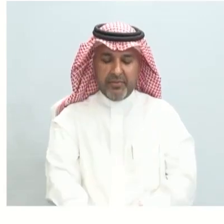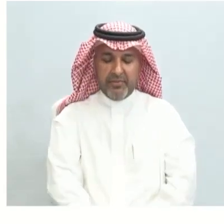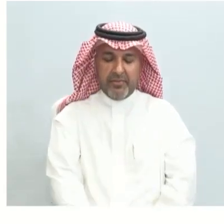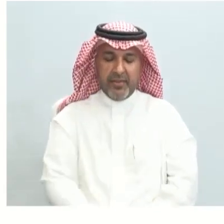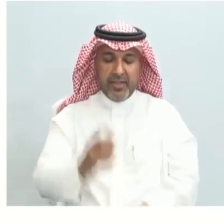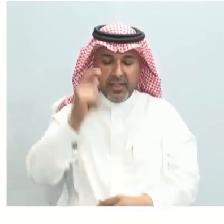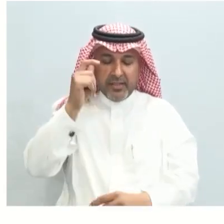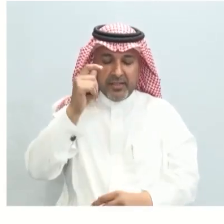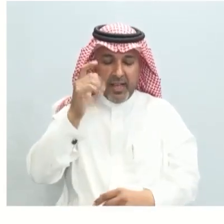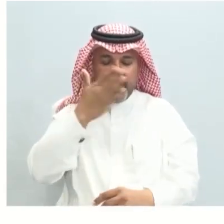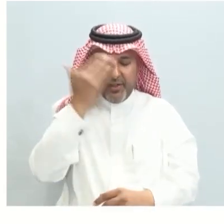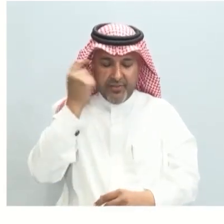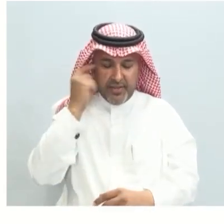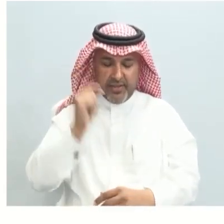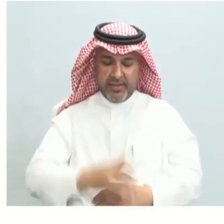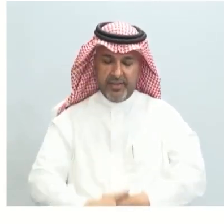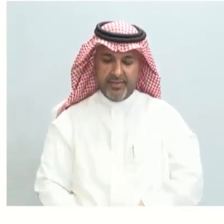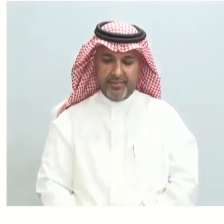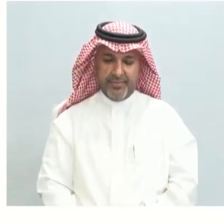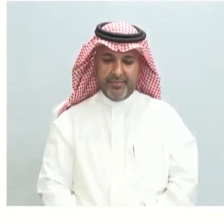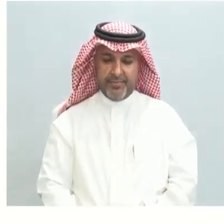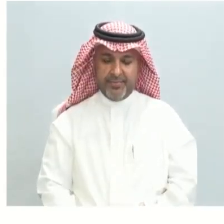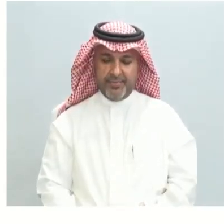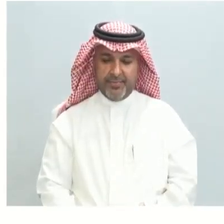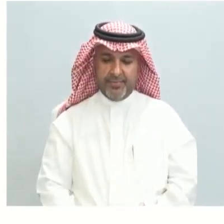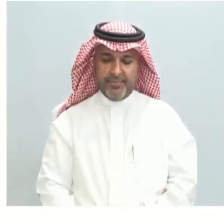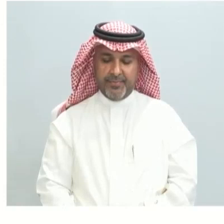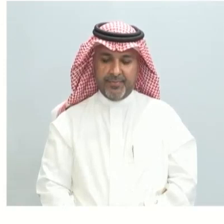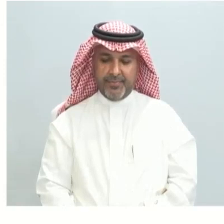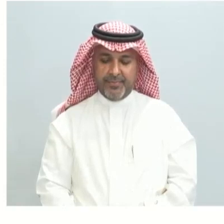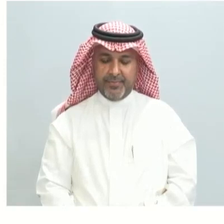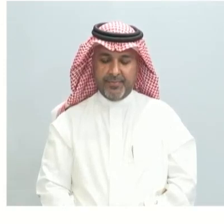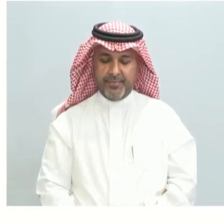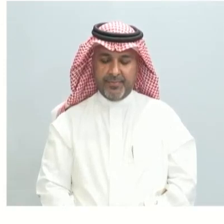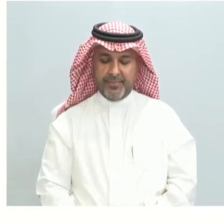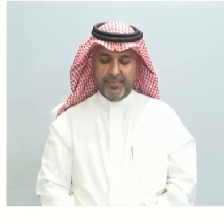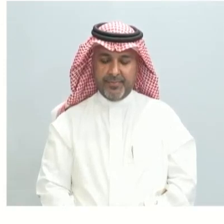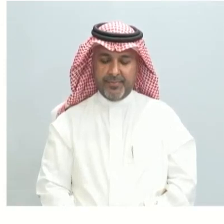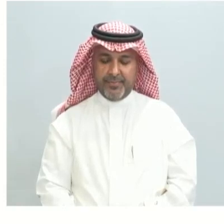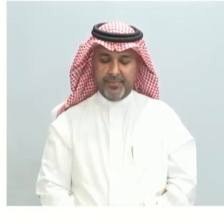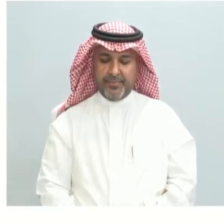غير معرفة. غير معرفة، بينما طول الدورة